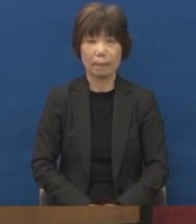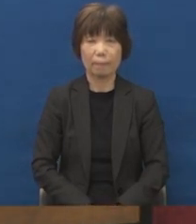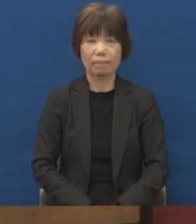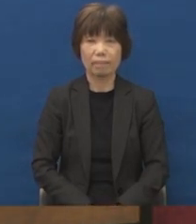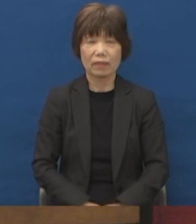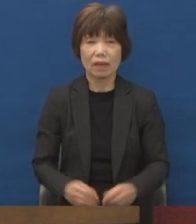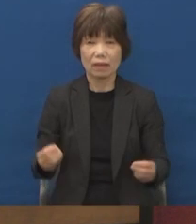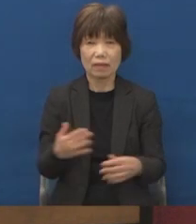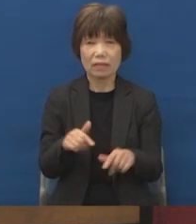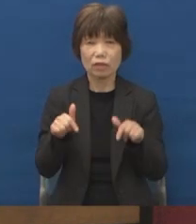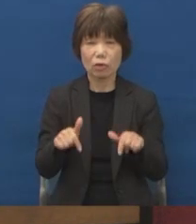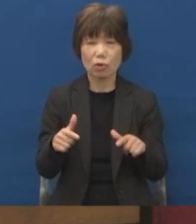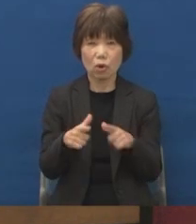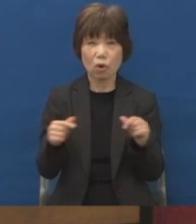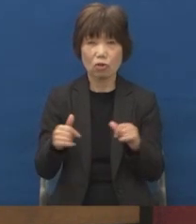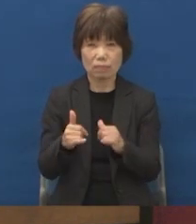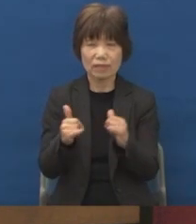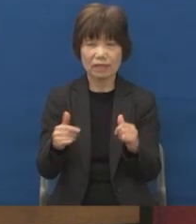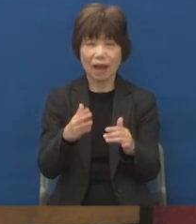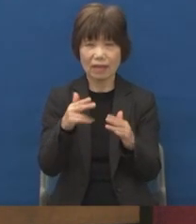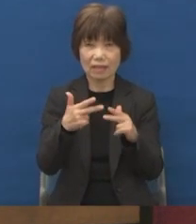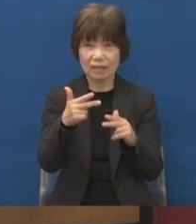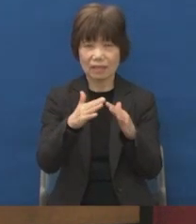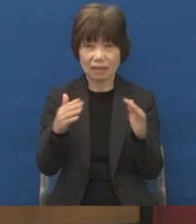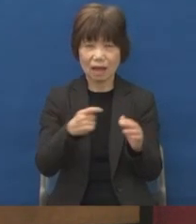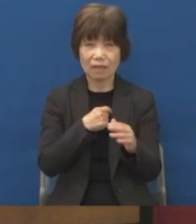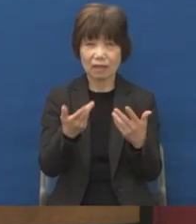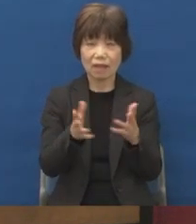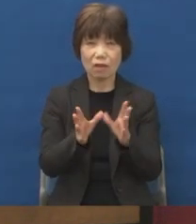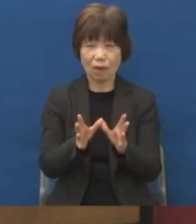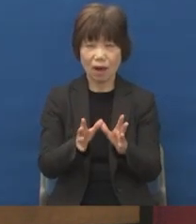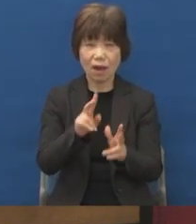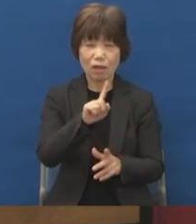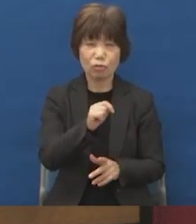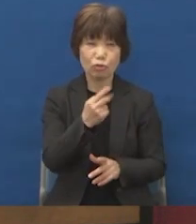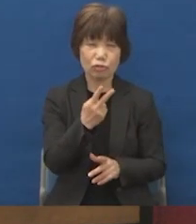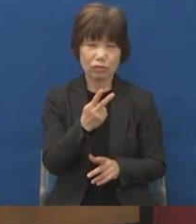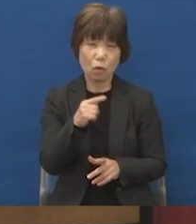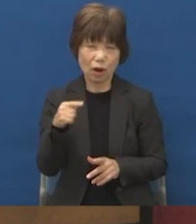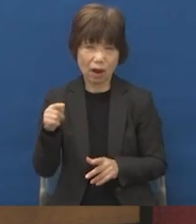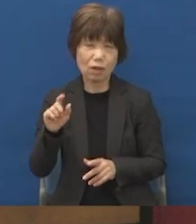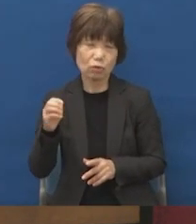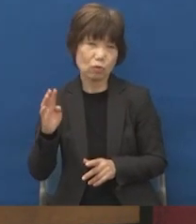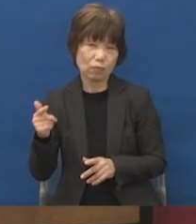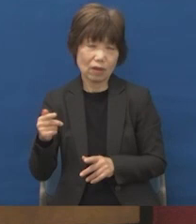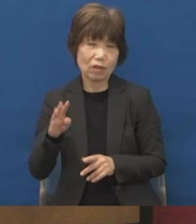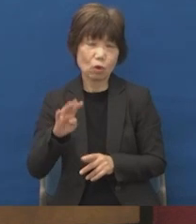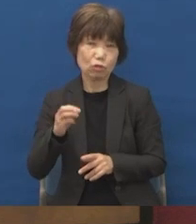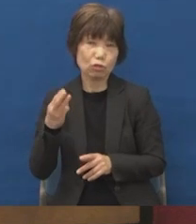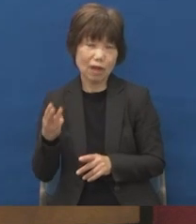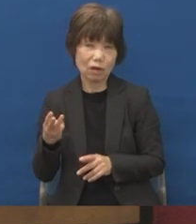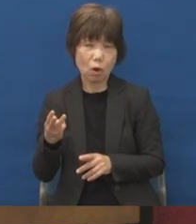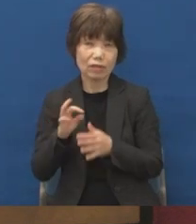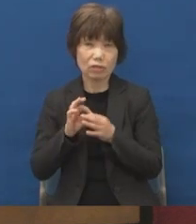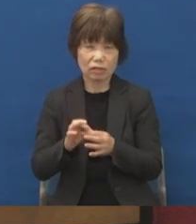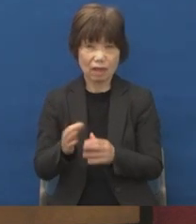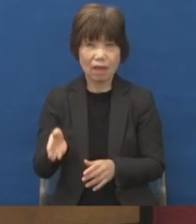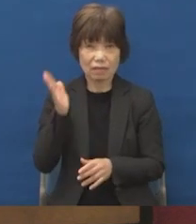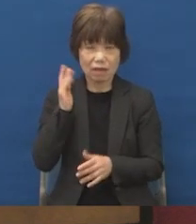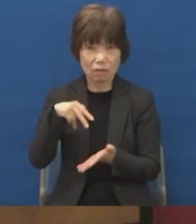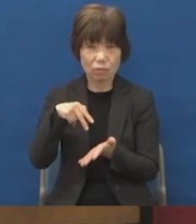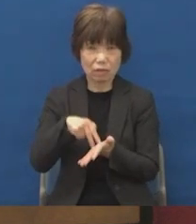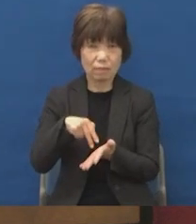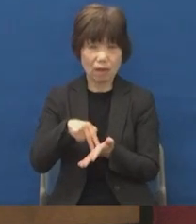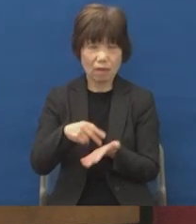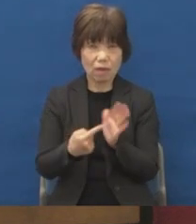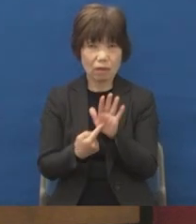維新京都国民市会議員団は議第12号から15号および43号について賛成するとの態度を